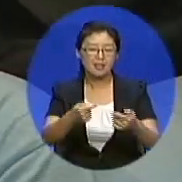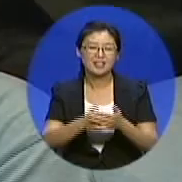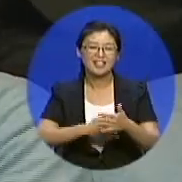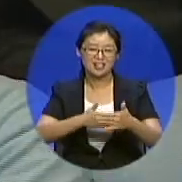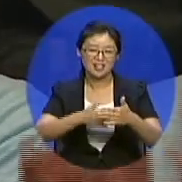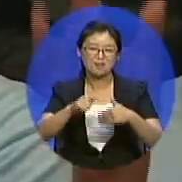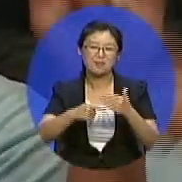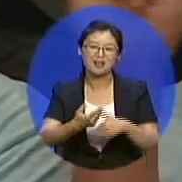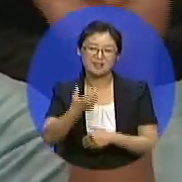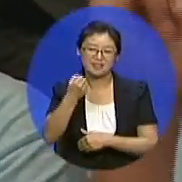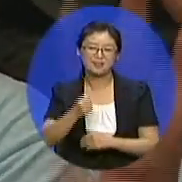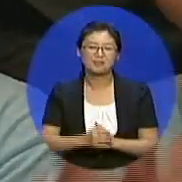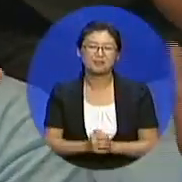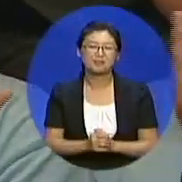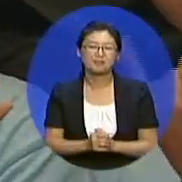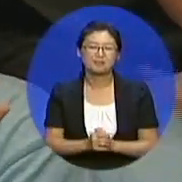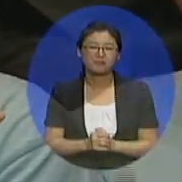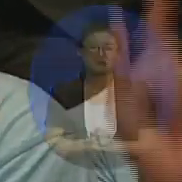마음을 감출 수 없습니다.